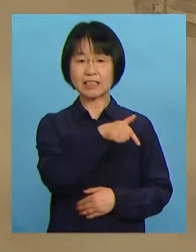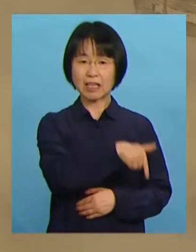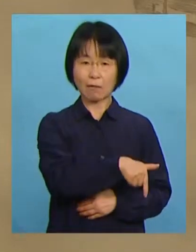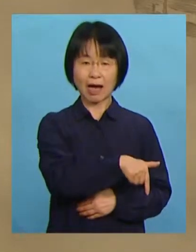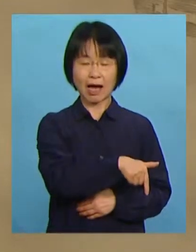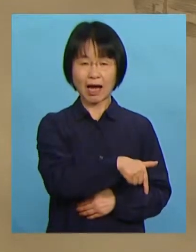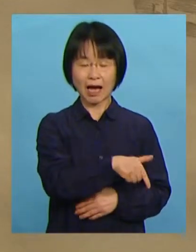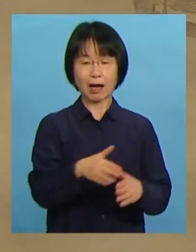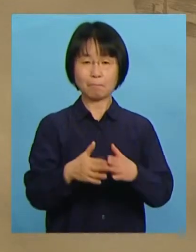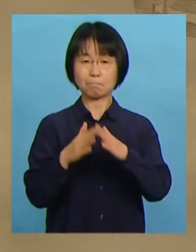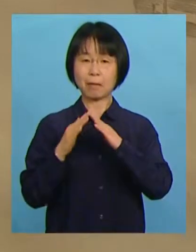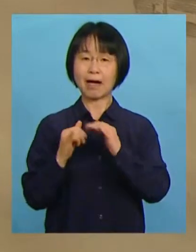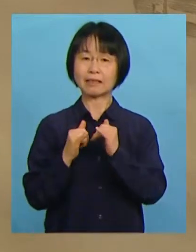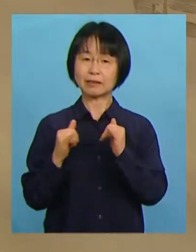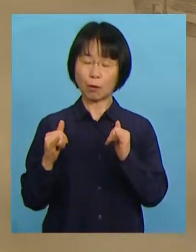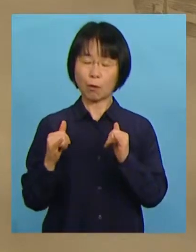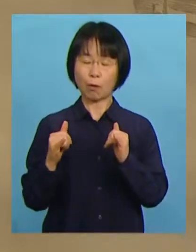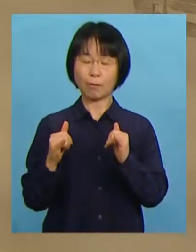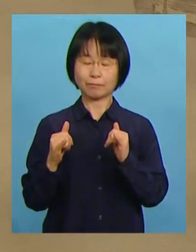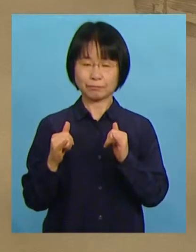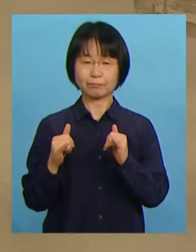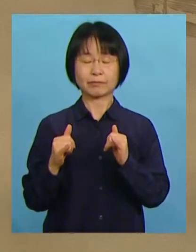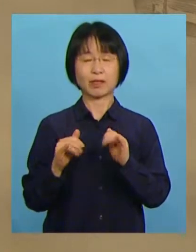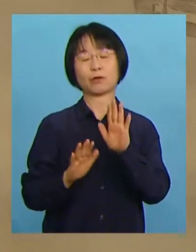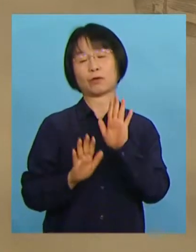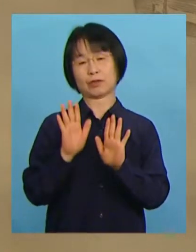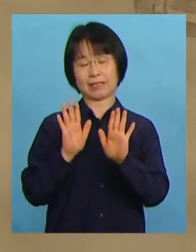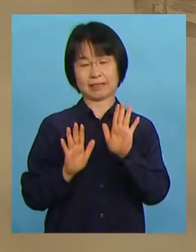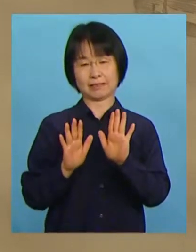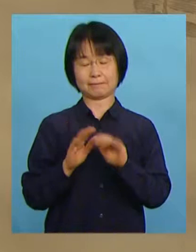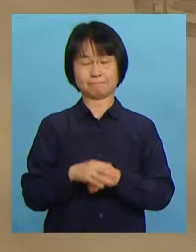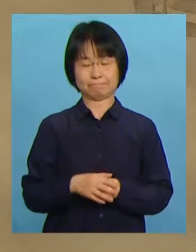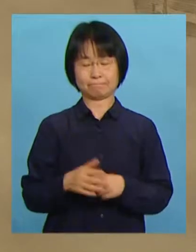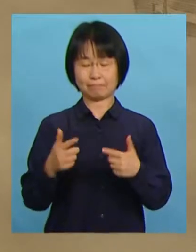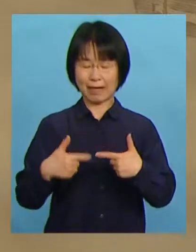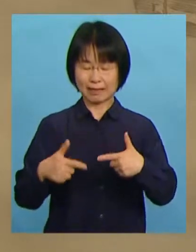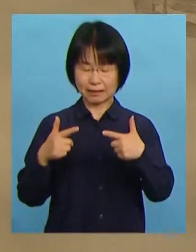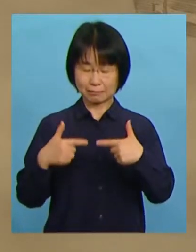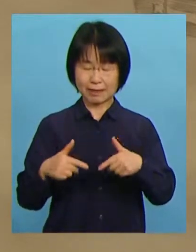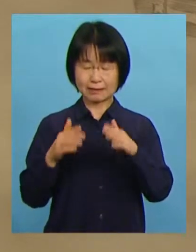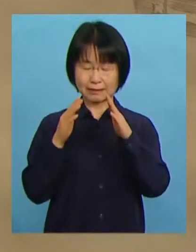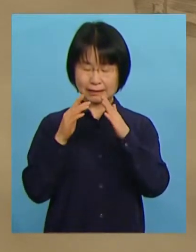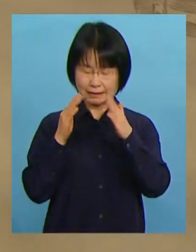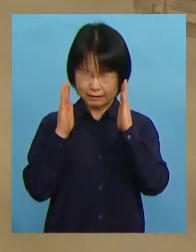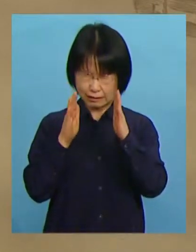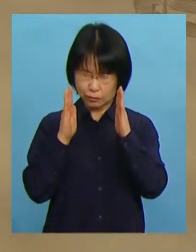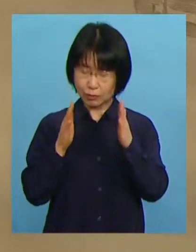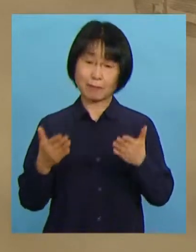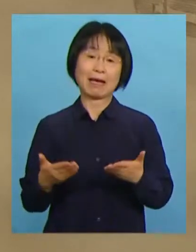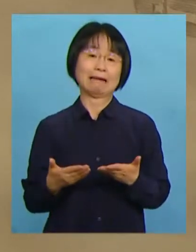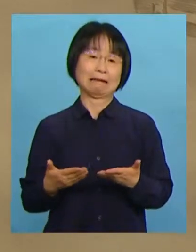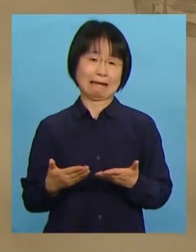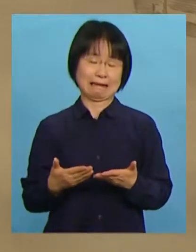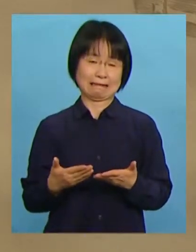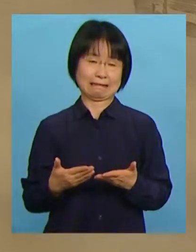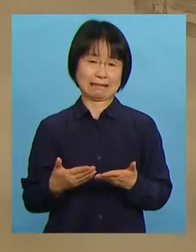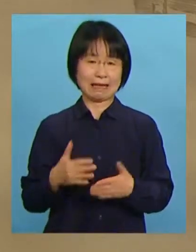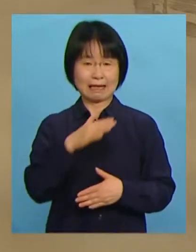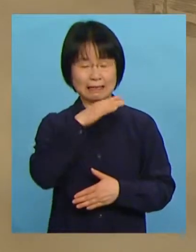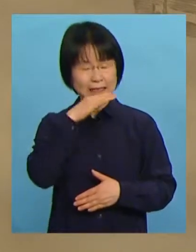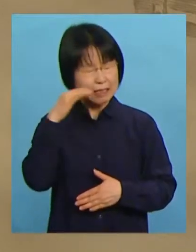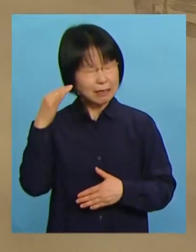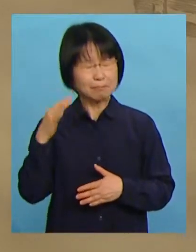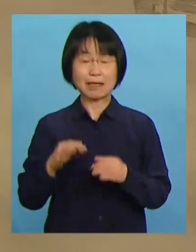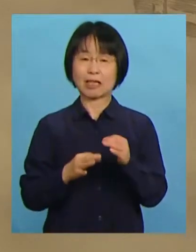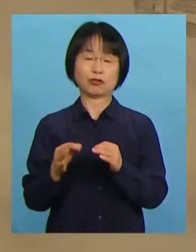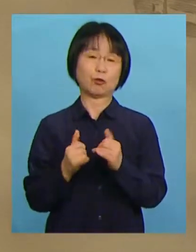。創業者は本当に毎日毎日真っ黒になりながら一生懸命働いて一人前の商人にな